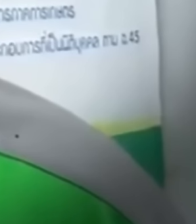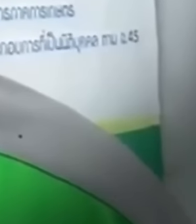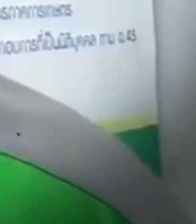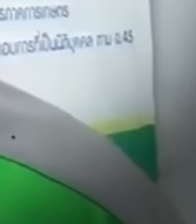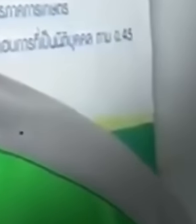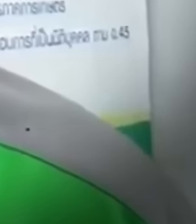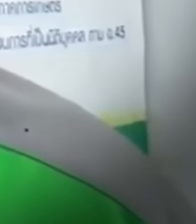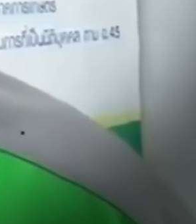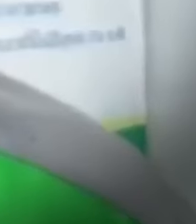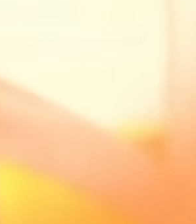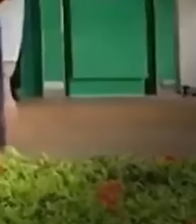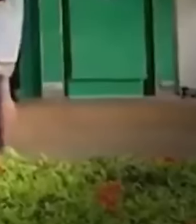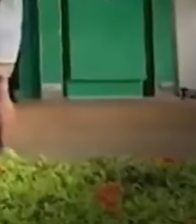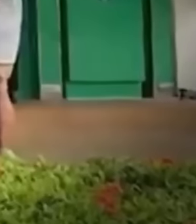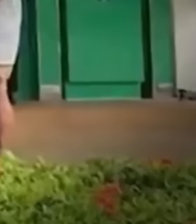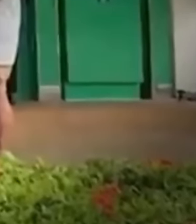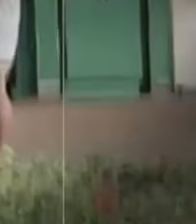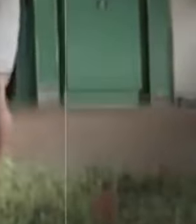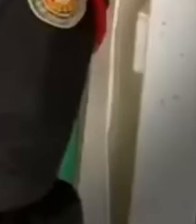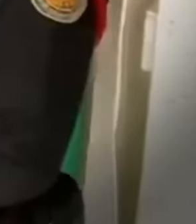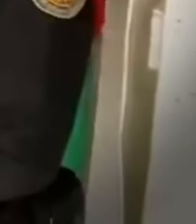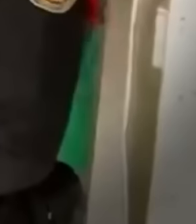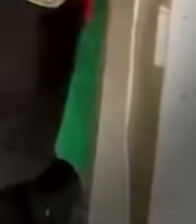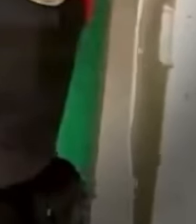าะ คร ับ รัดแจกจริงใช่ไหม ครับ